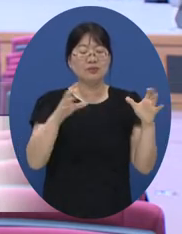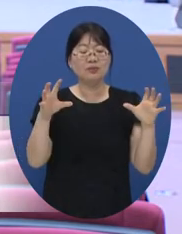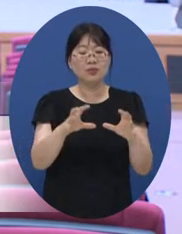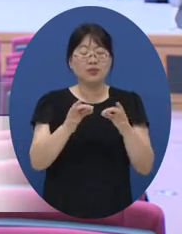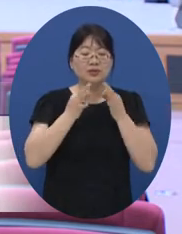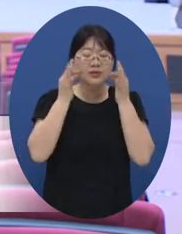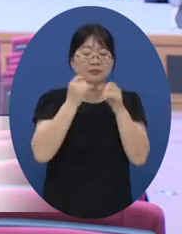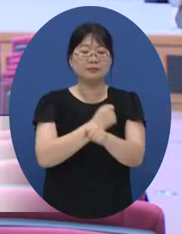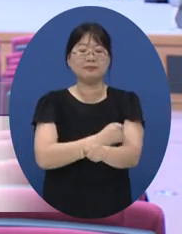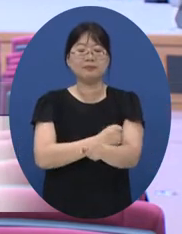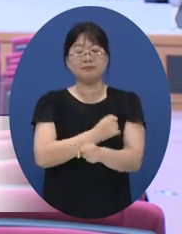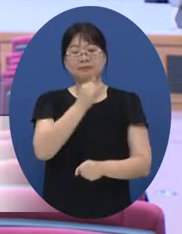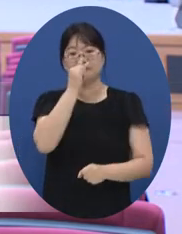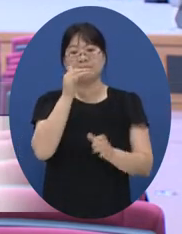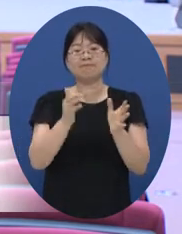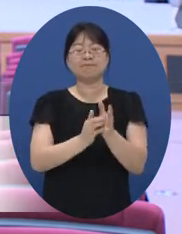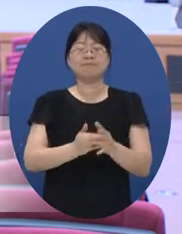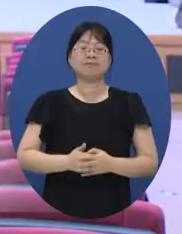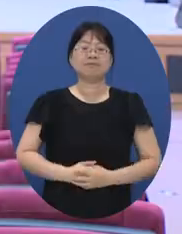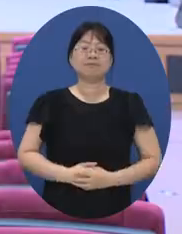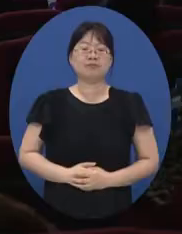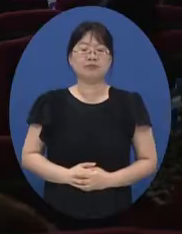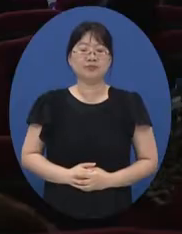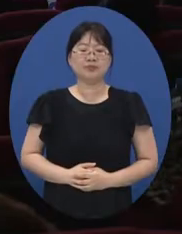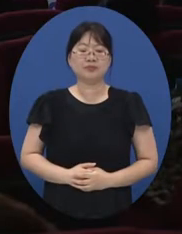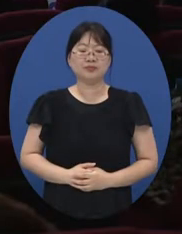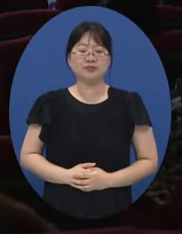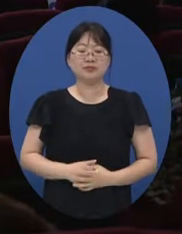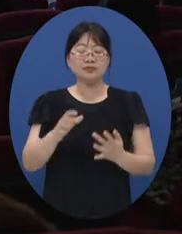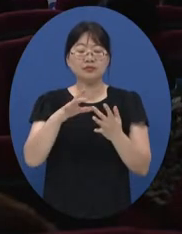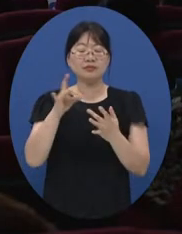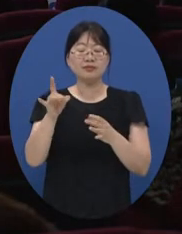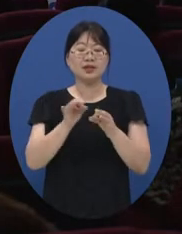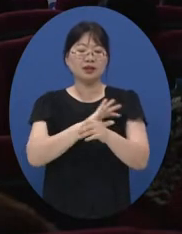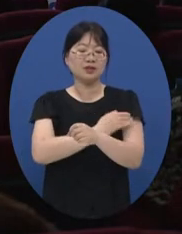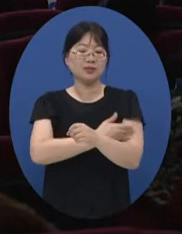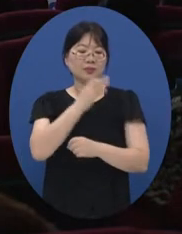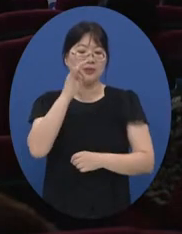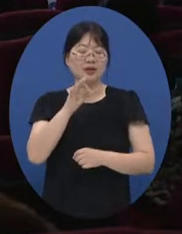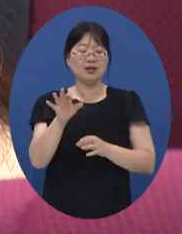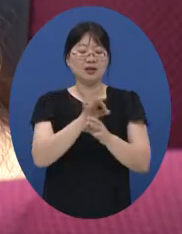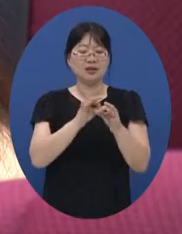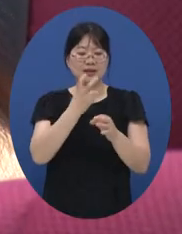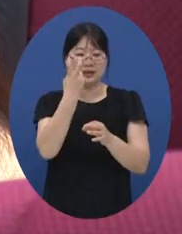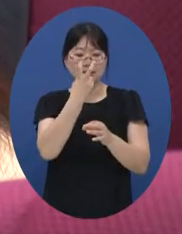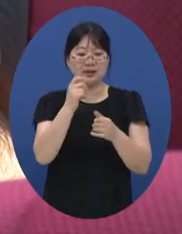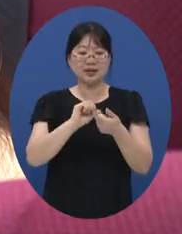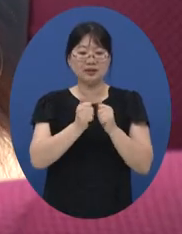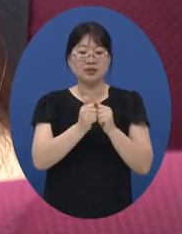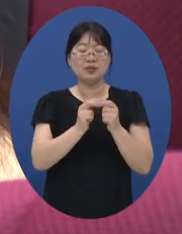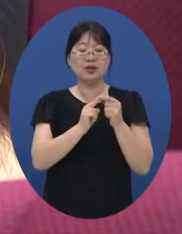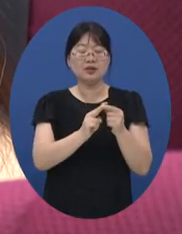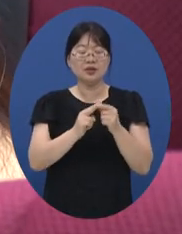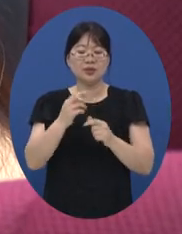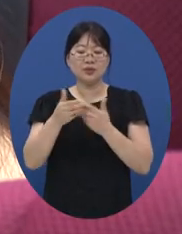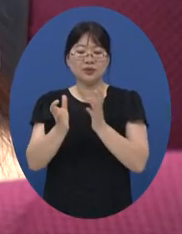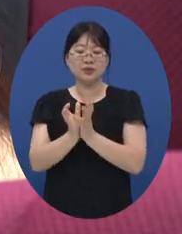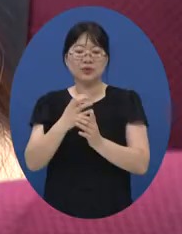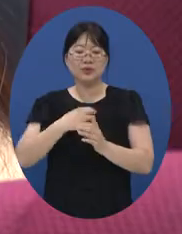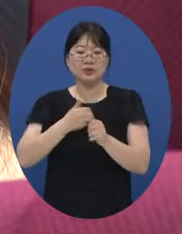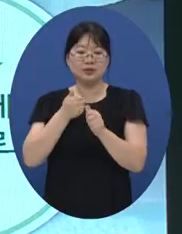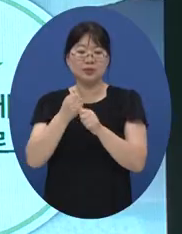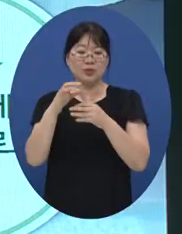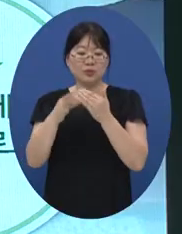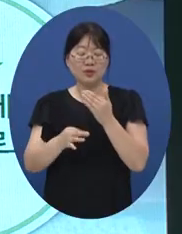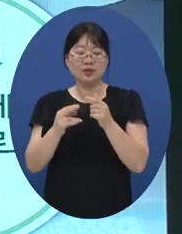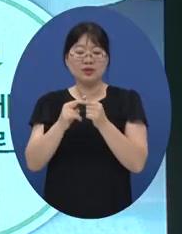만들고 많은 사람이 모이도록 힘쓰겠습니다. 선정된 상권에는 경영진단 컨설팅과 공동체 위기 극복